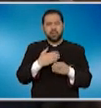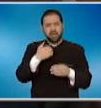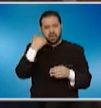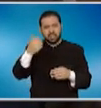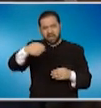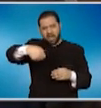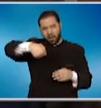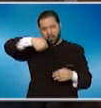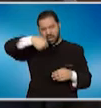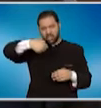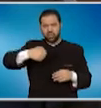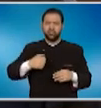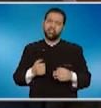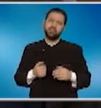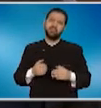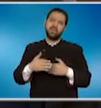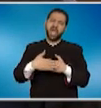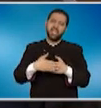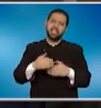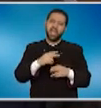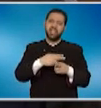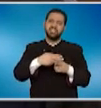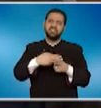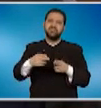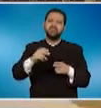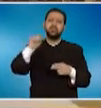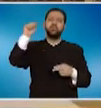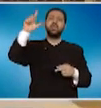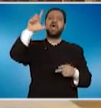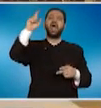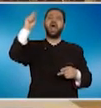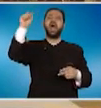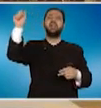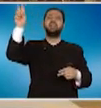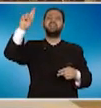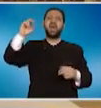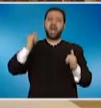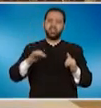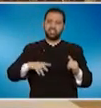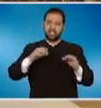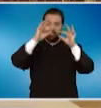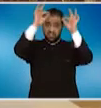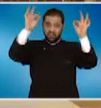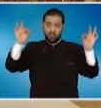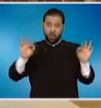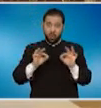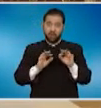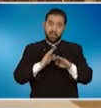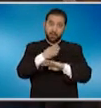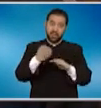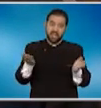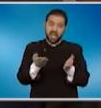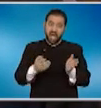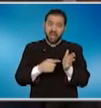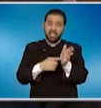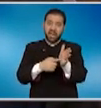pe soleia Sfântului Altar. Acestea sunt forme concrete prin care noi ne manifestăm dorința